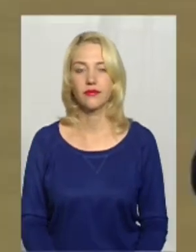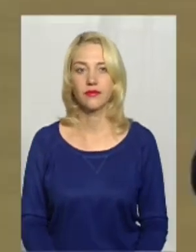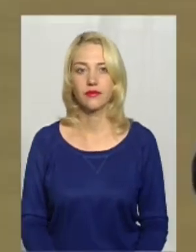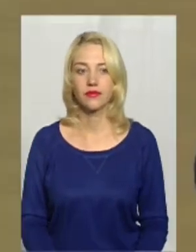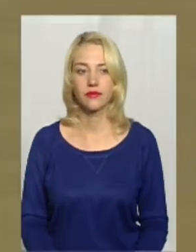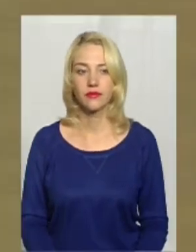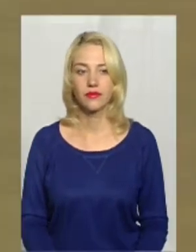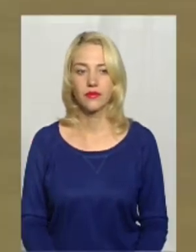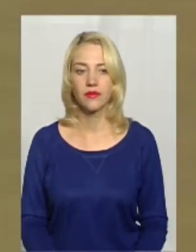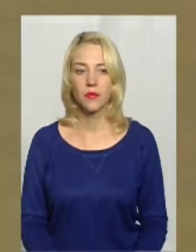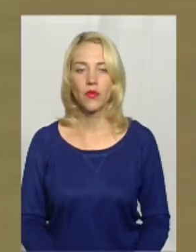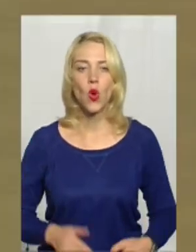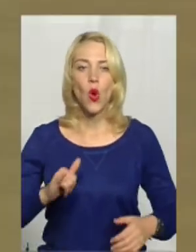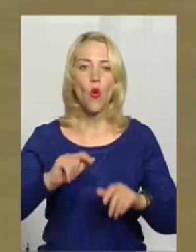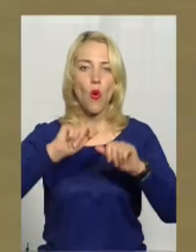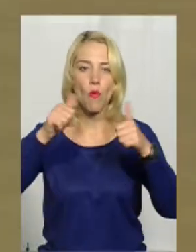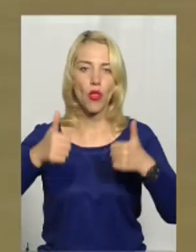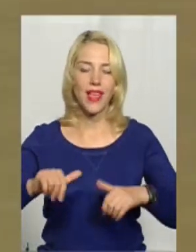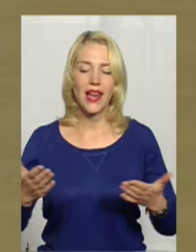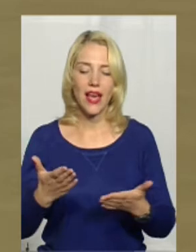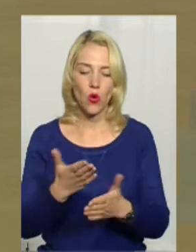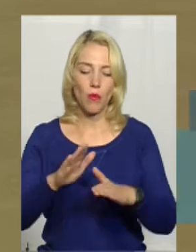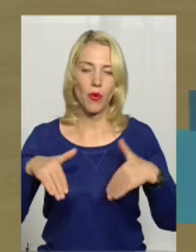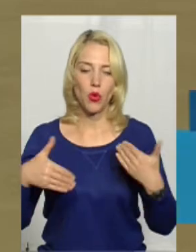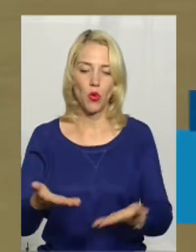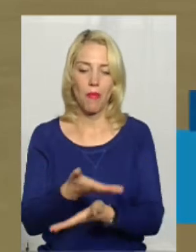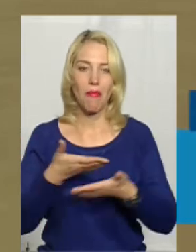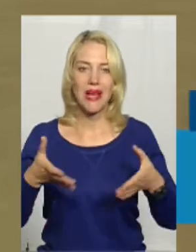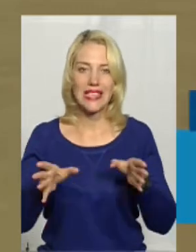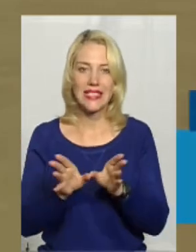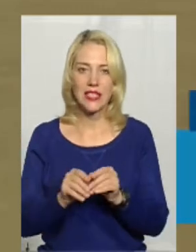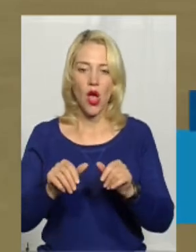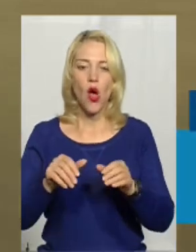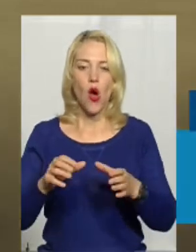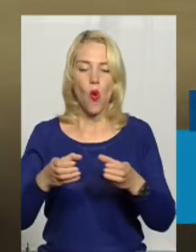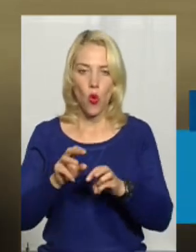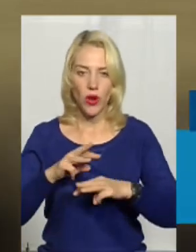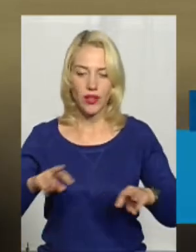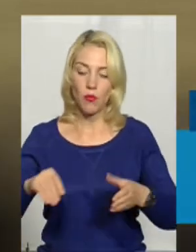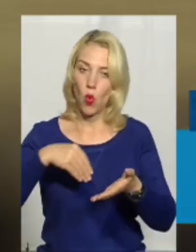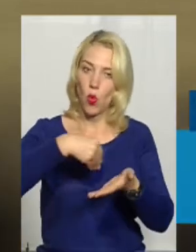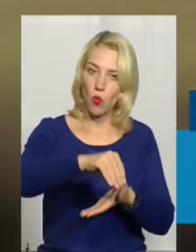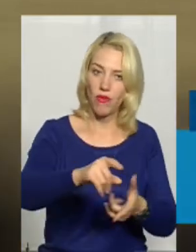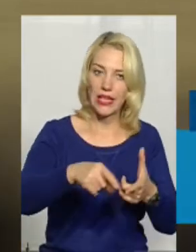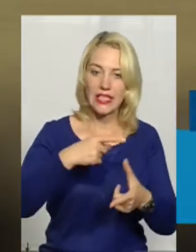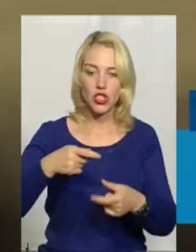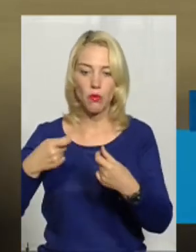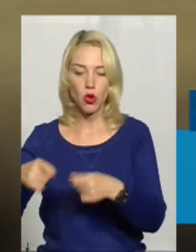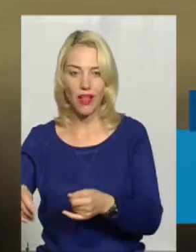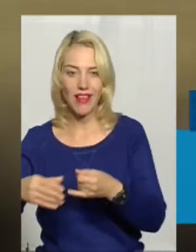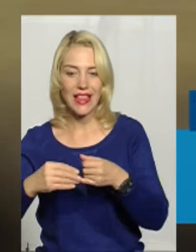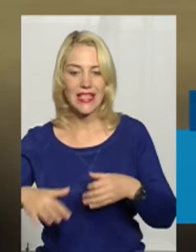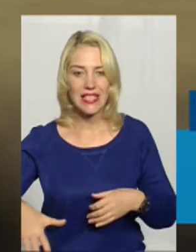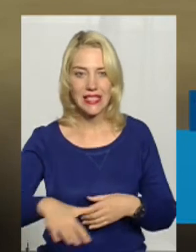У моделі, яку пропонуємо ми з урядом, купувати чи продавати землю зможуть